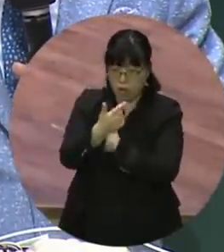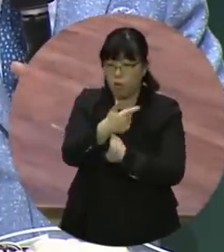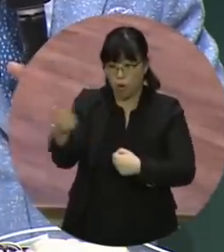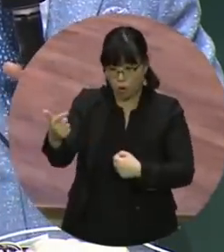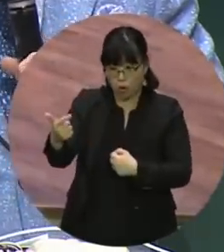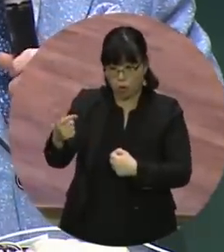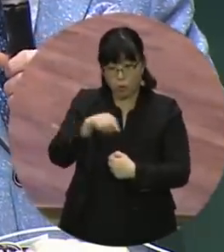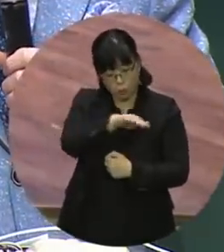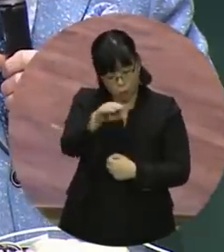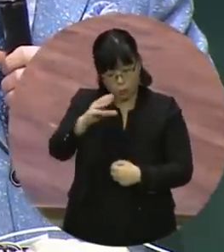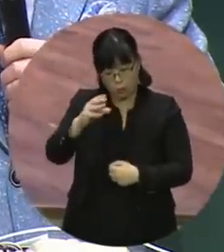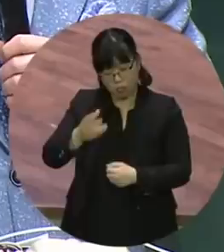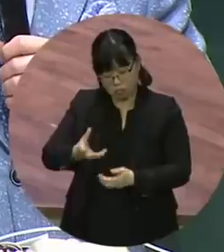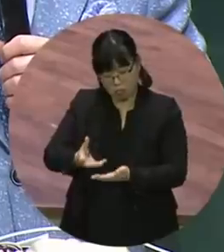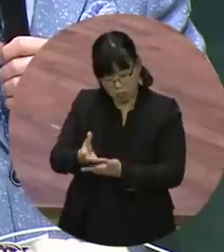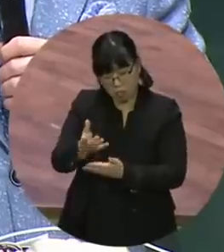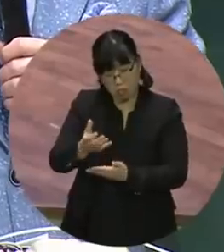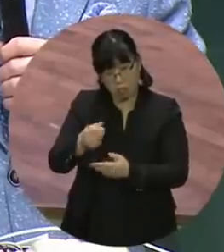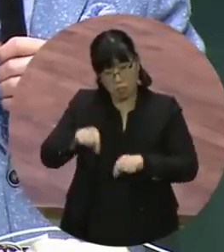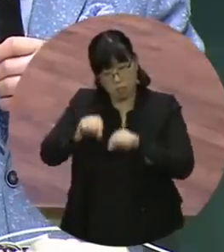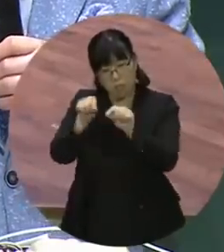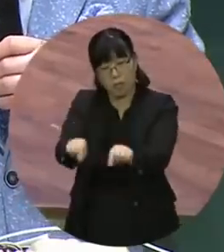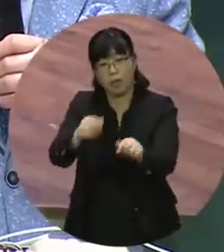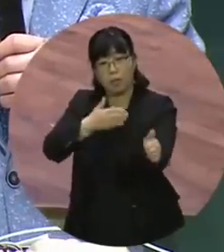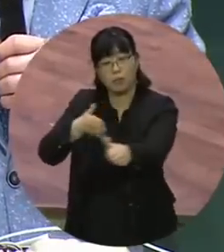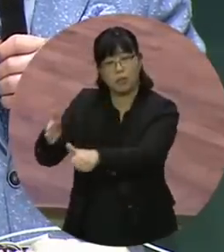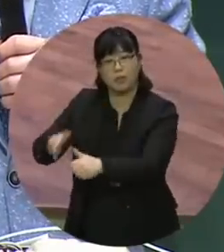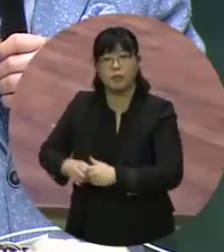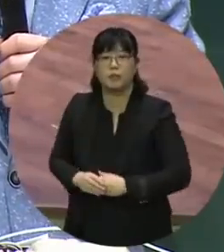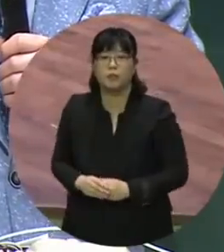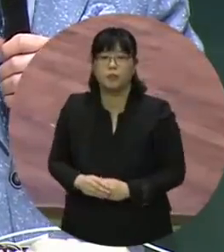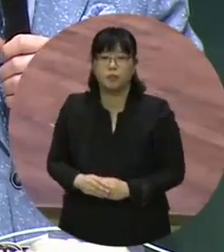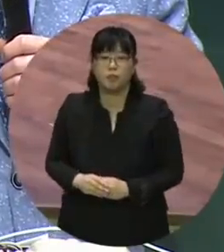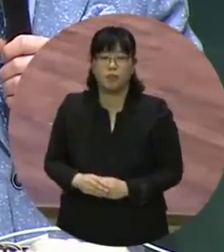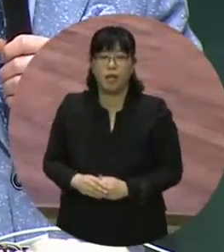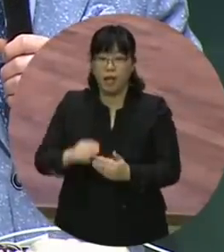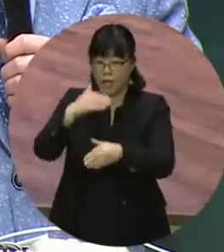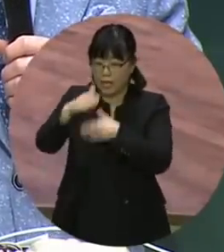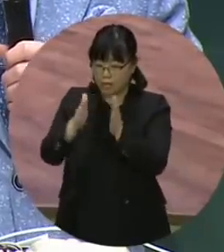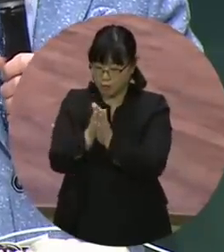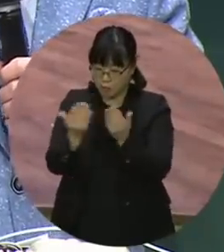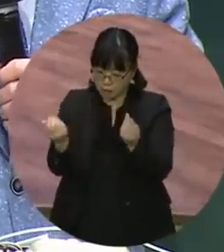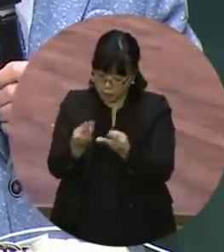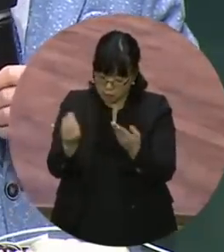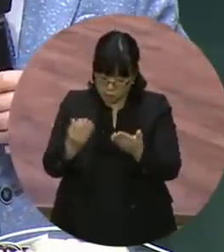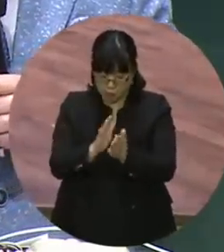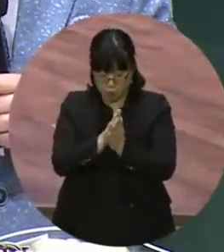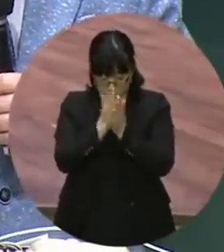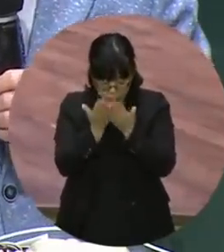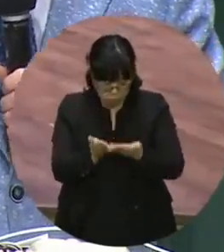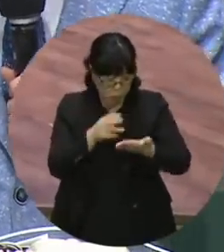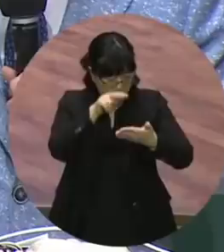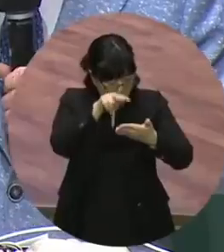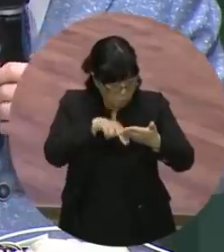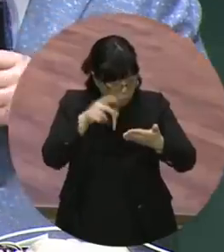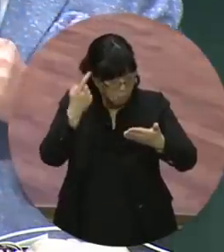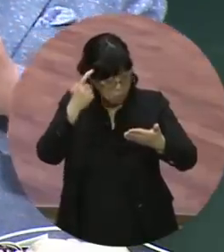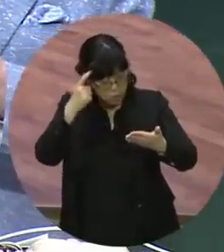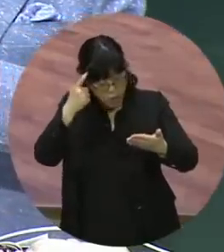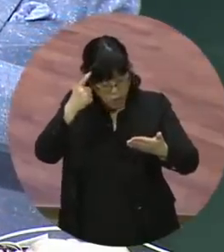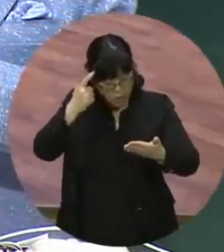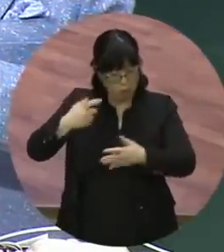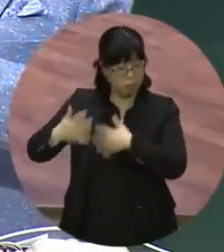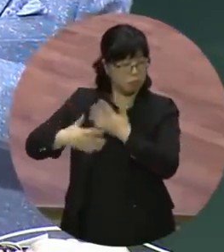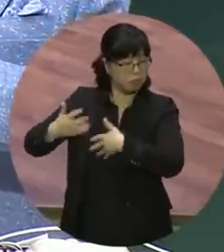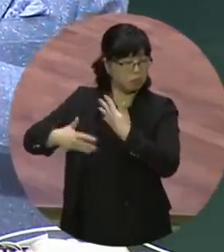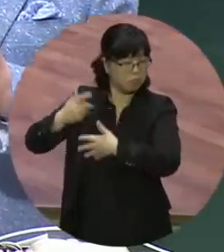여러분. 이게요, 하나님 말씀을 이렇게 묵상하고, 하나님 말씀을 암송을 그렇게 하는